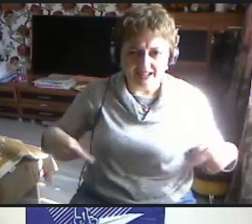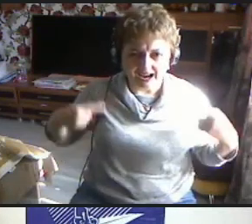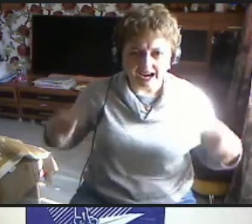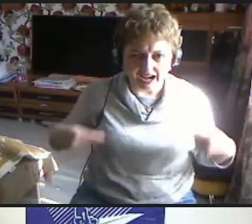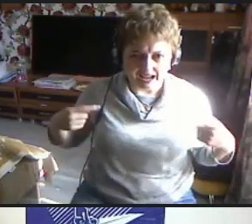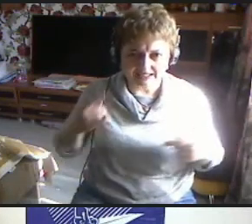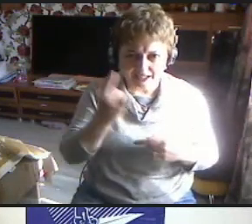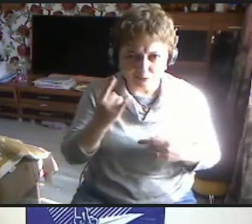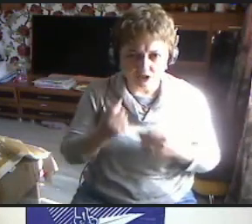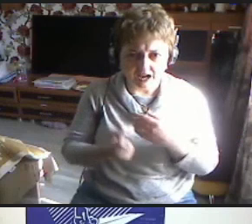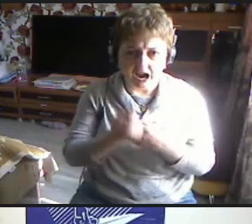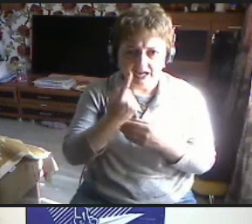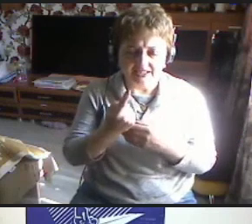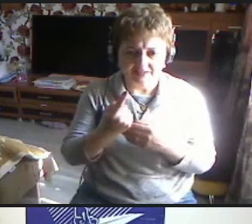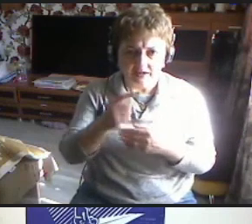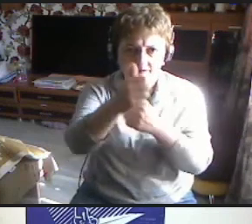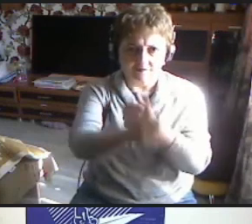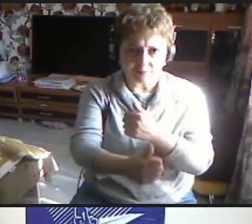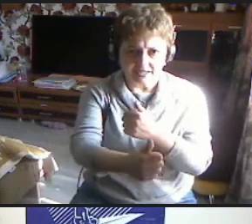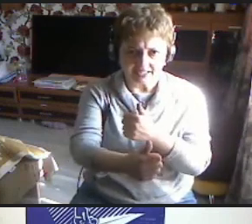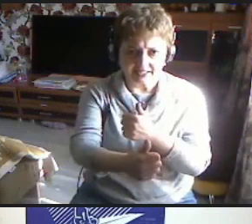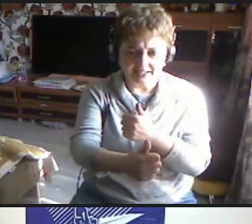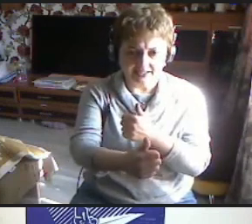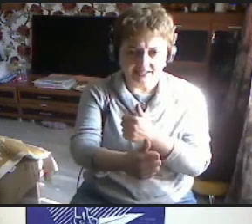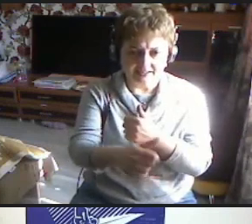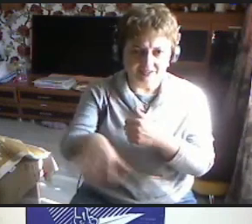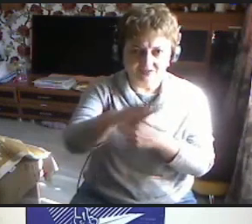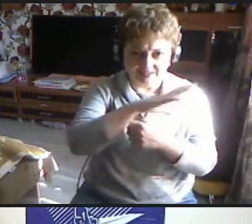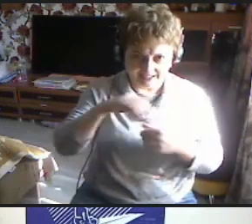оказывается впереди всей группы.